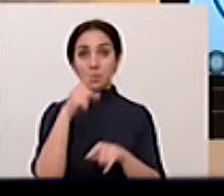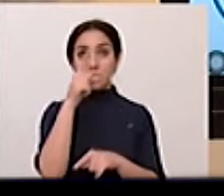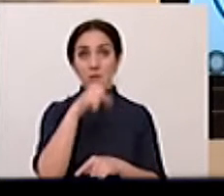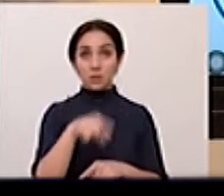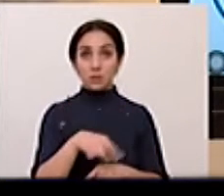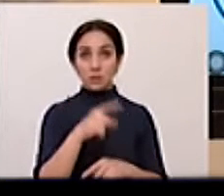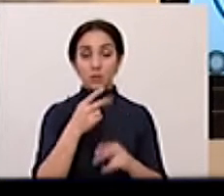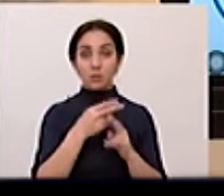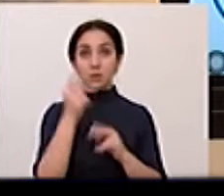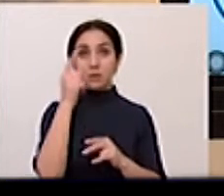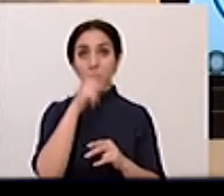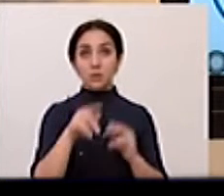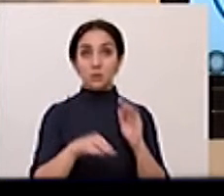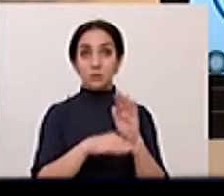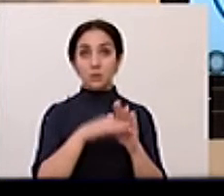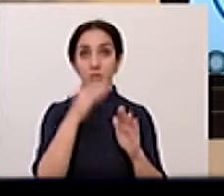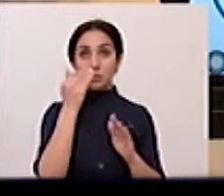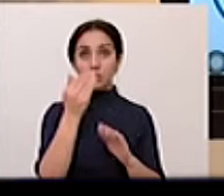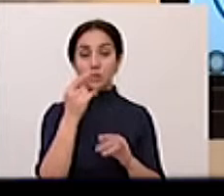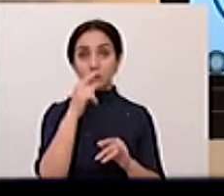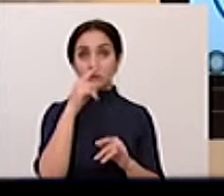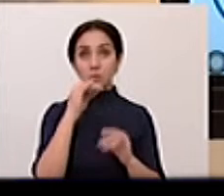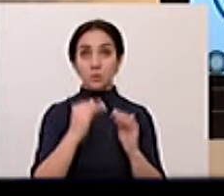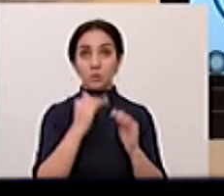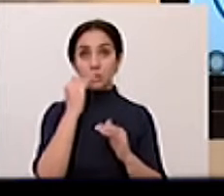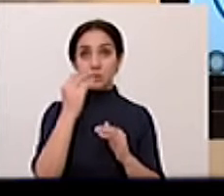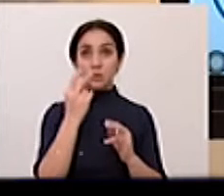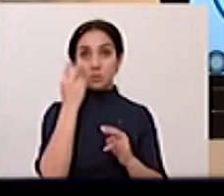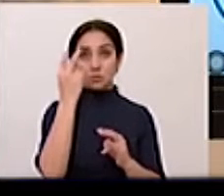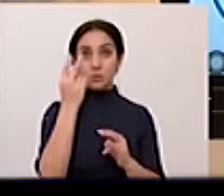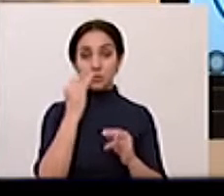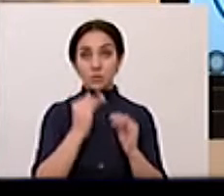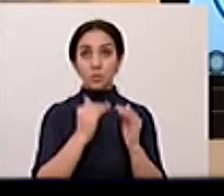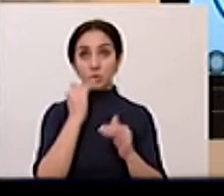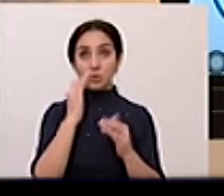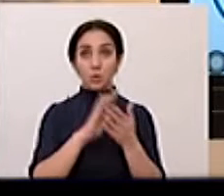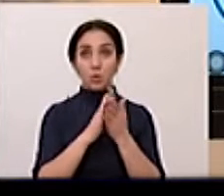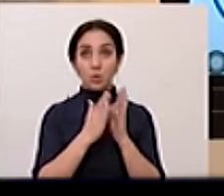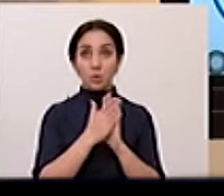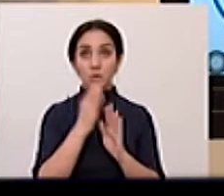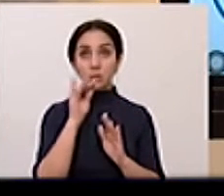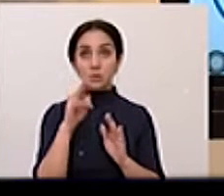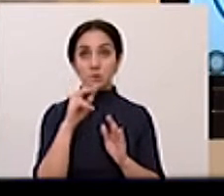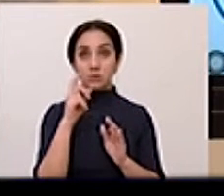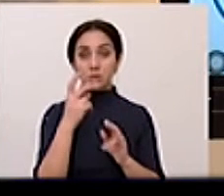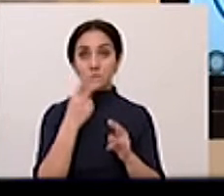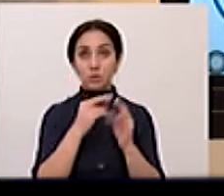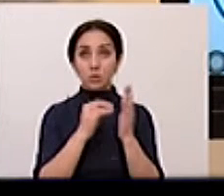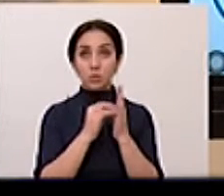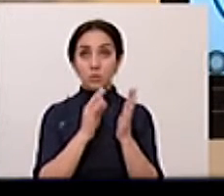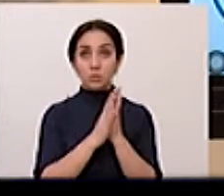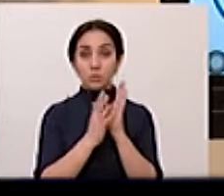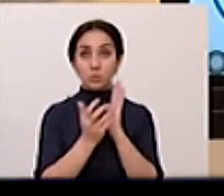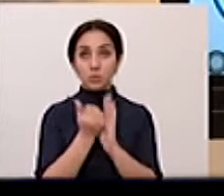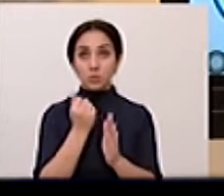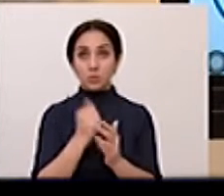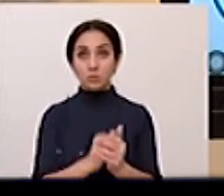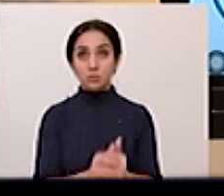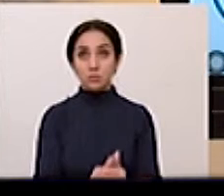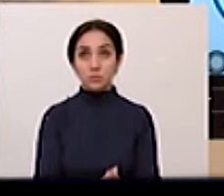integral. Integral ostidagi ifodani kvadrat darajaga oshirgan holatda dx ko'rinishida yozib olamiz.